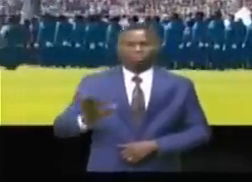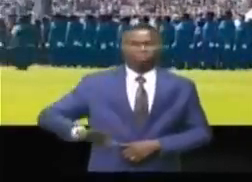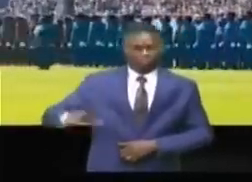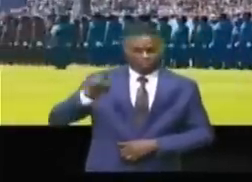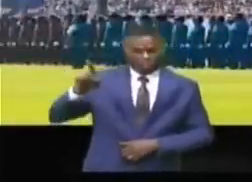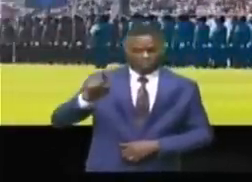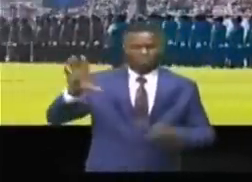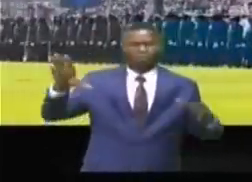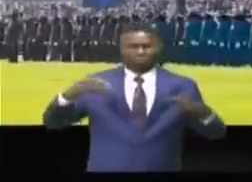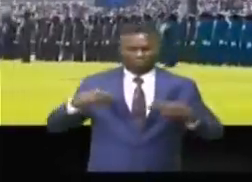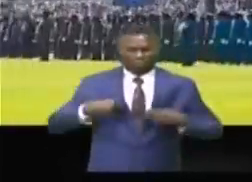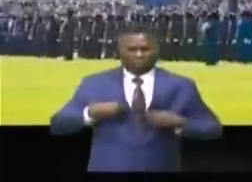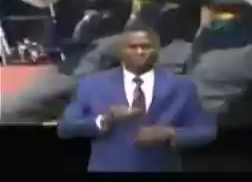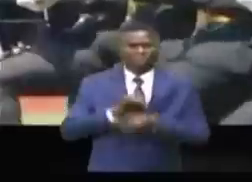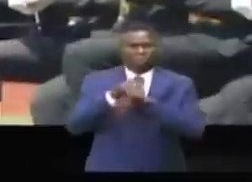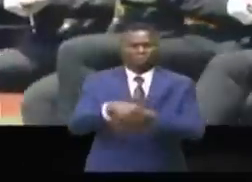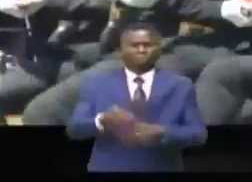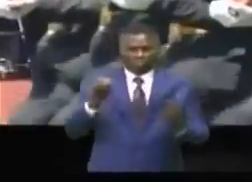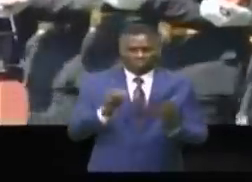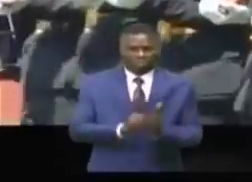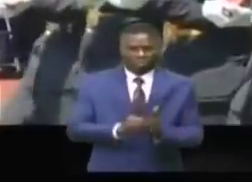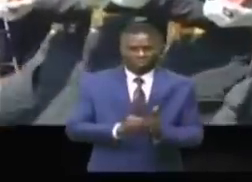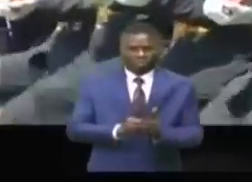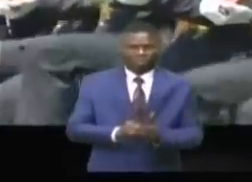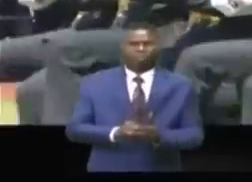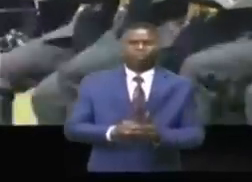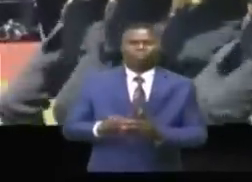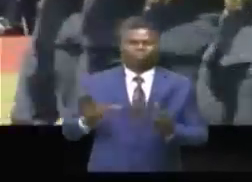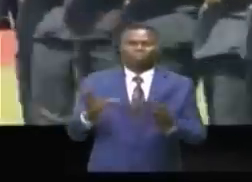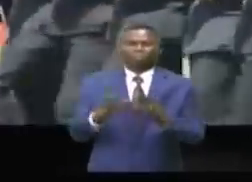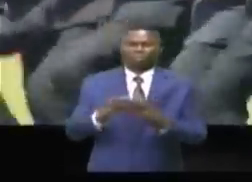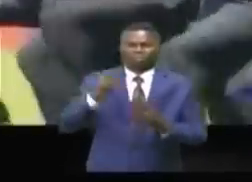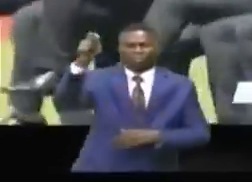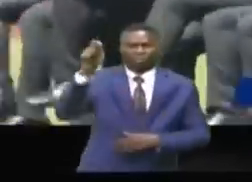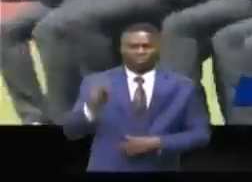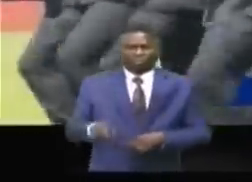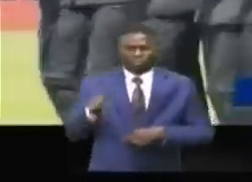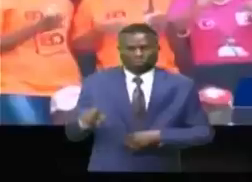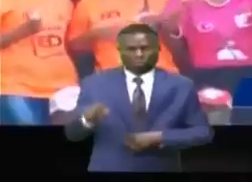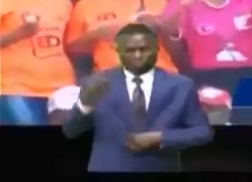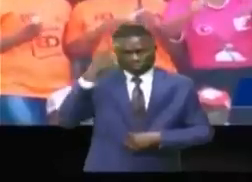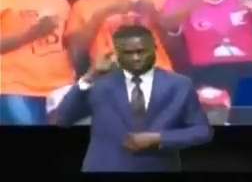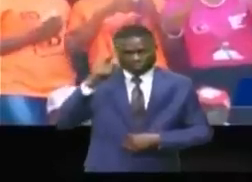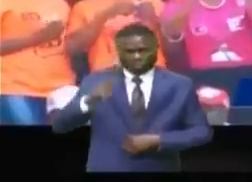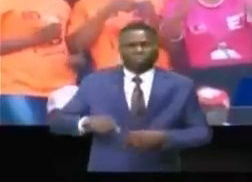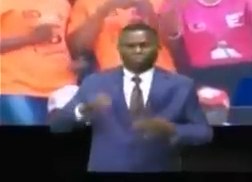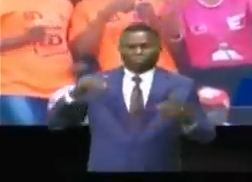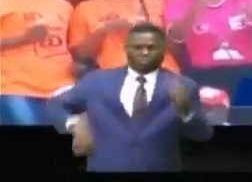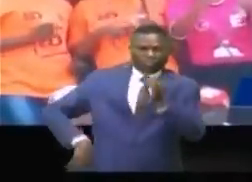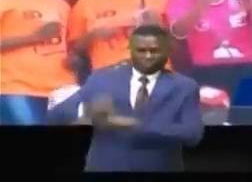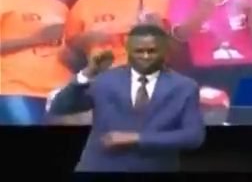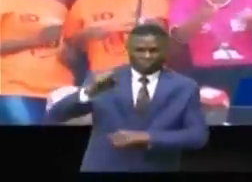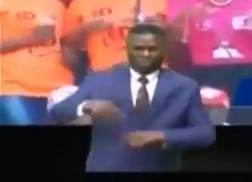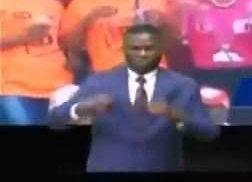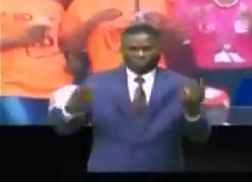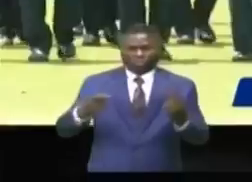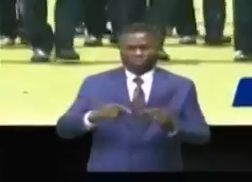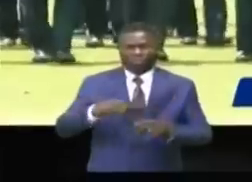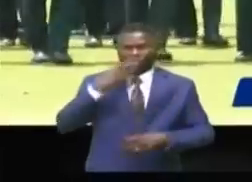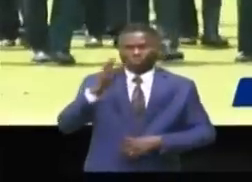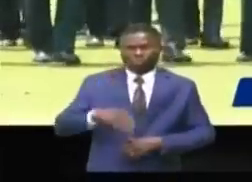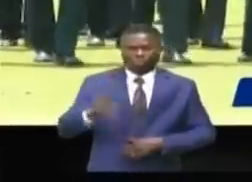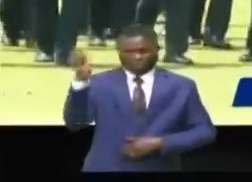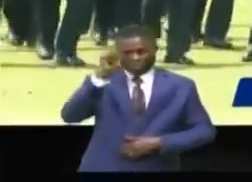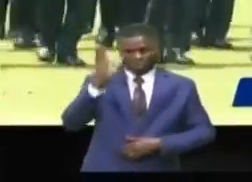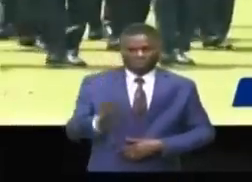accord pour participer à la force régionale de la SADC en vue de combattre les forces terroristes du